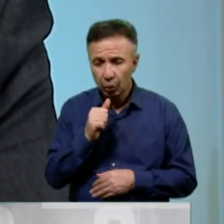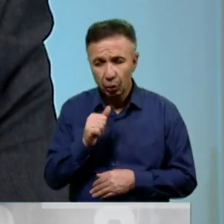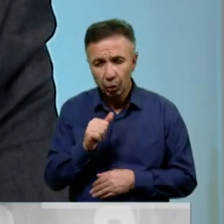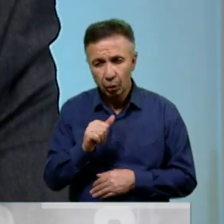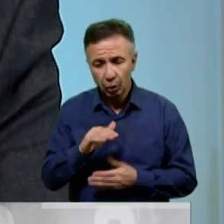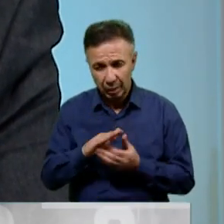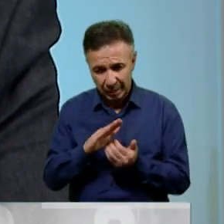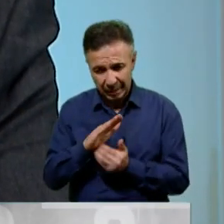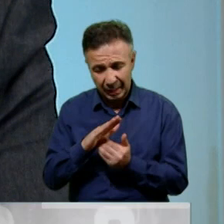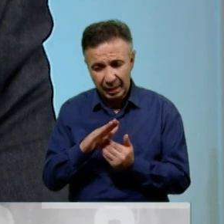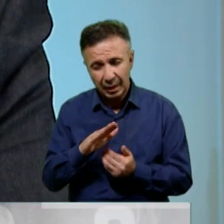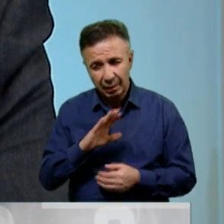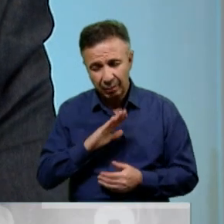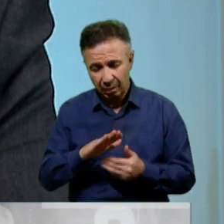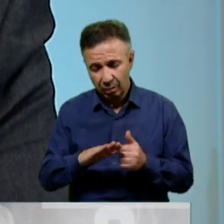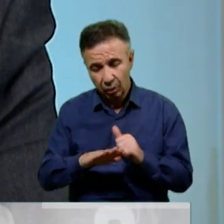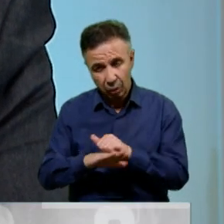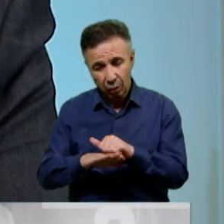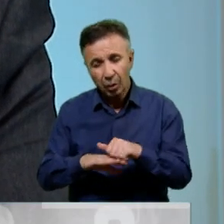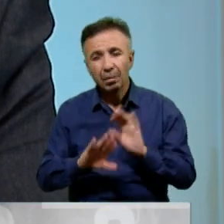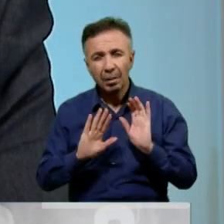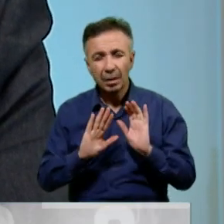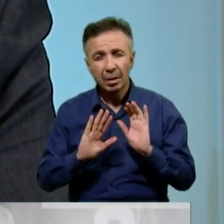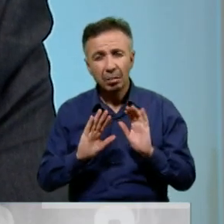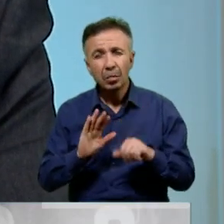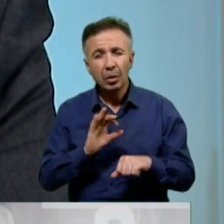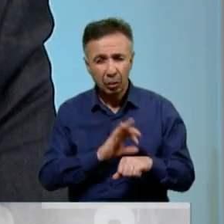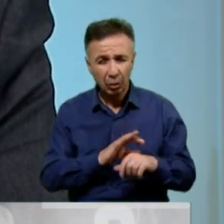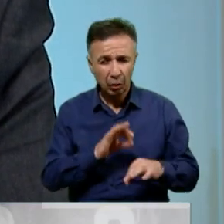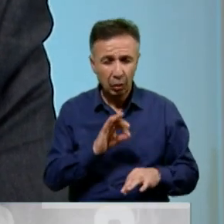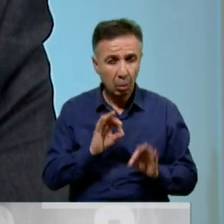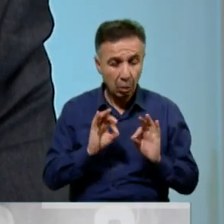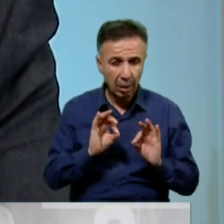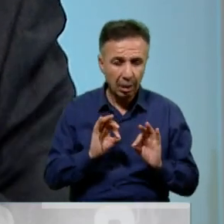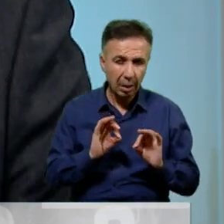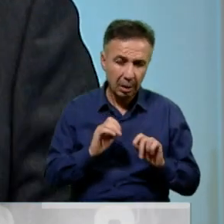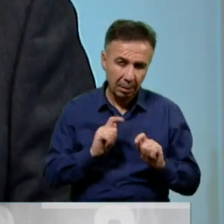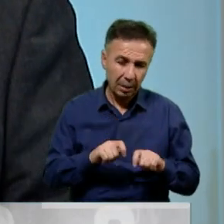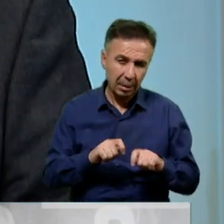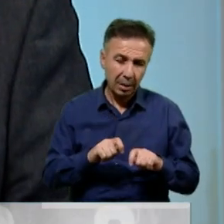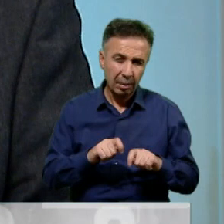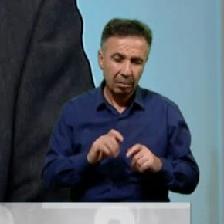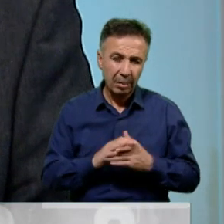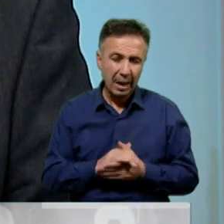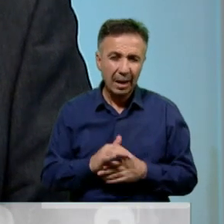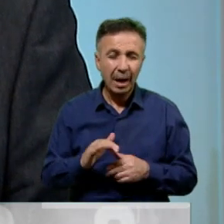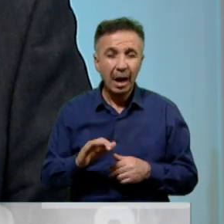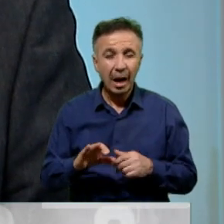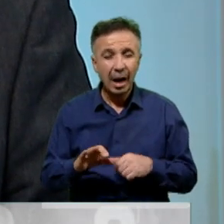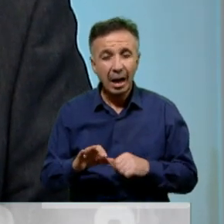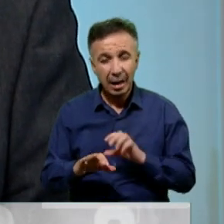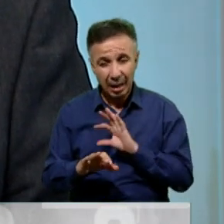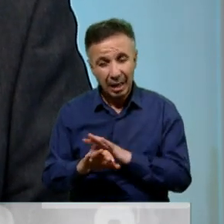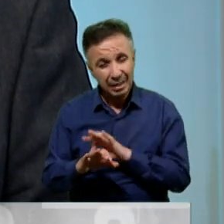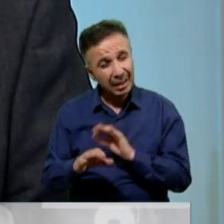gerekiyor. Bu konuda doktor mutlaka bunu yapacaksın. Aksi takdirde hastalığın devam eder,